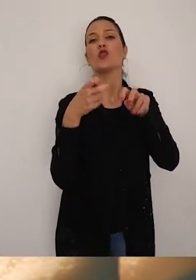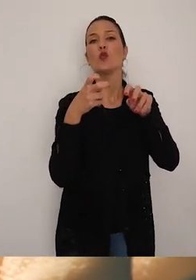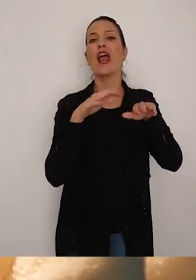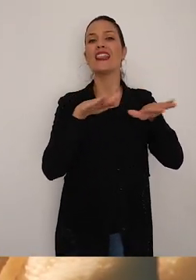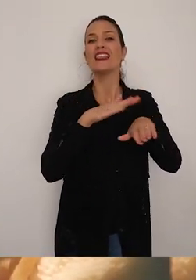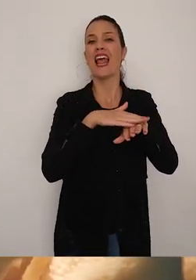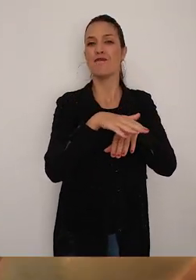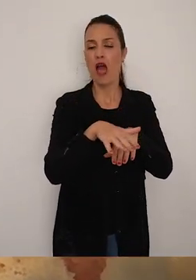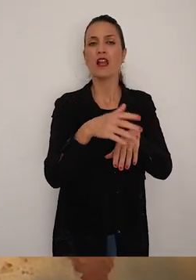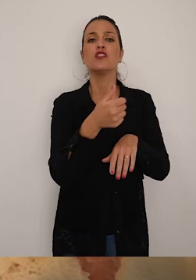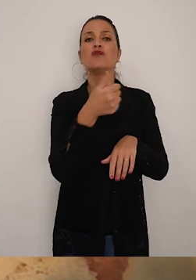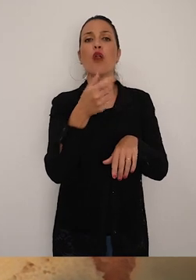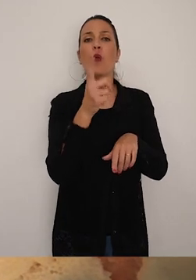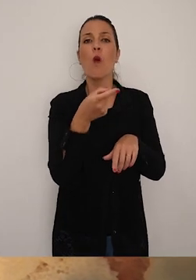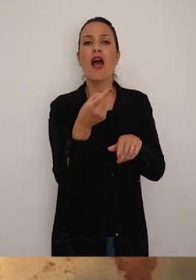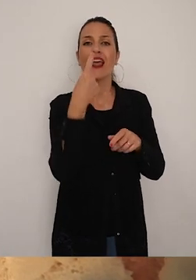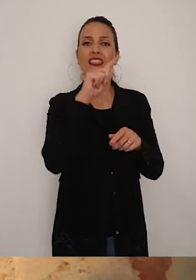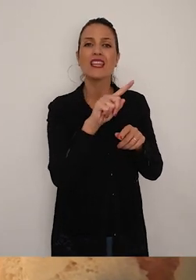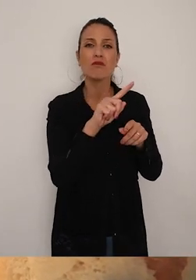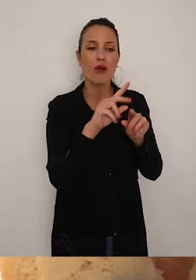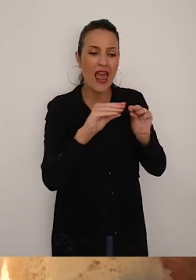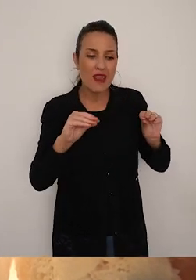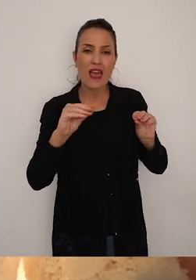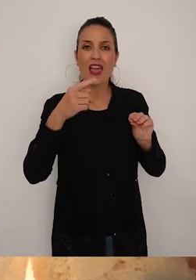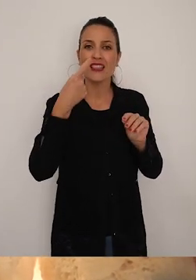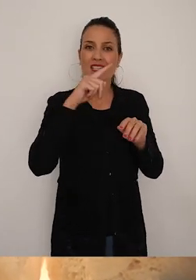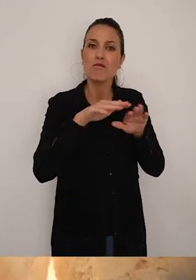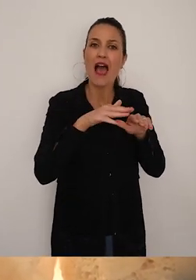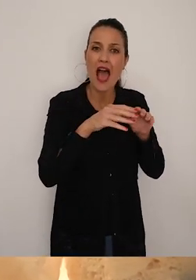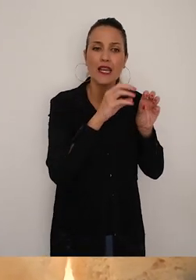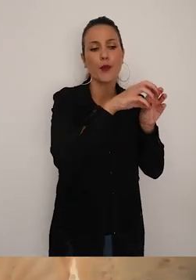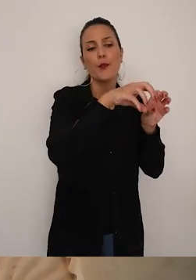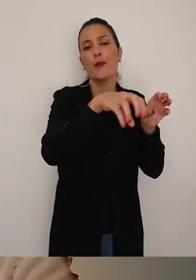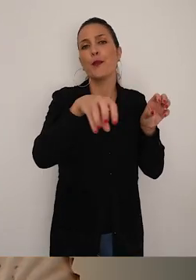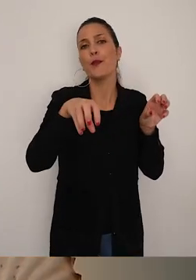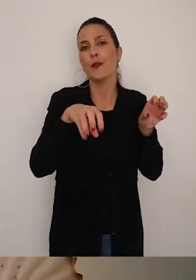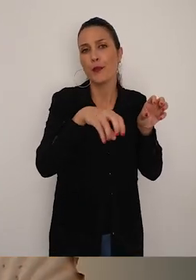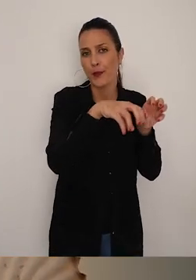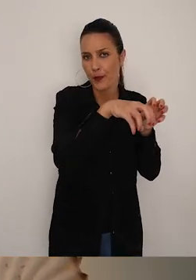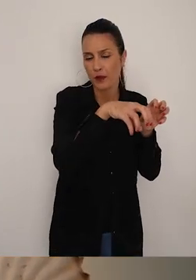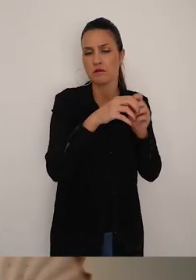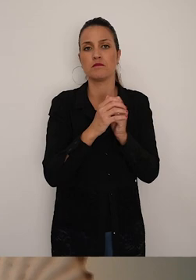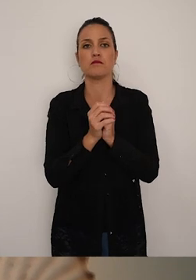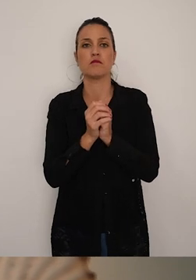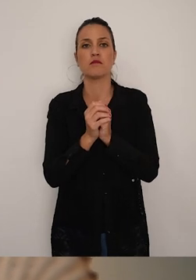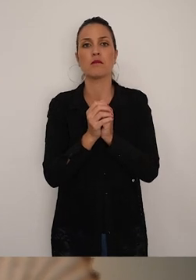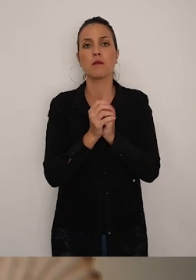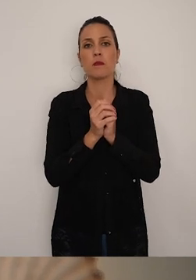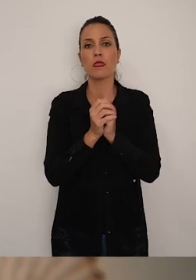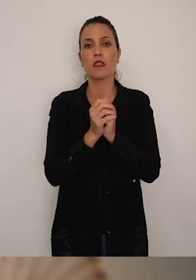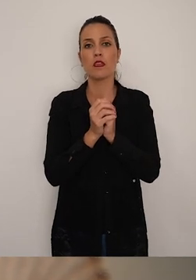in una collezione di molluschi e di quanto apparteneva al mondo marino, con principale riferimento all'habitat locale.